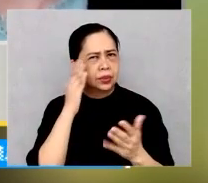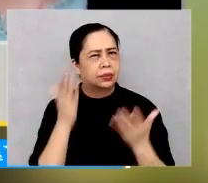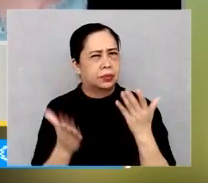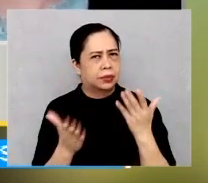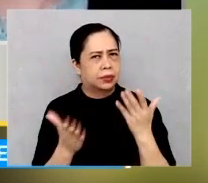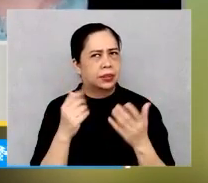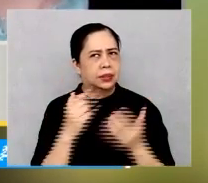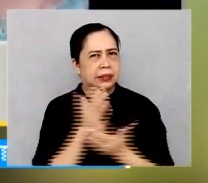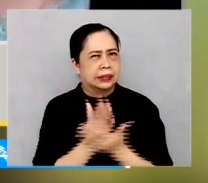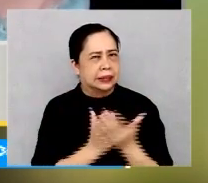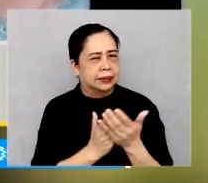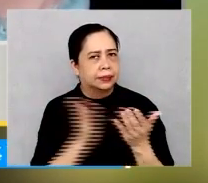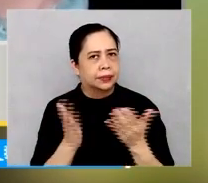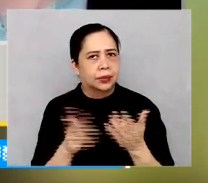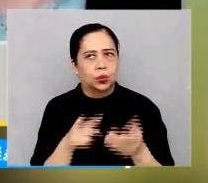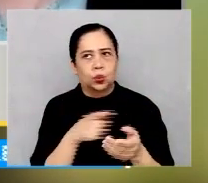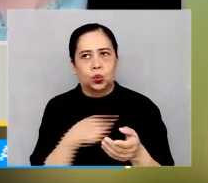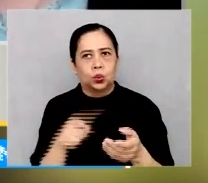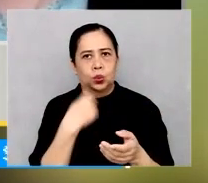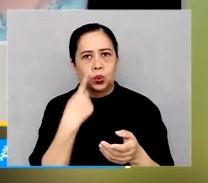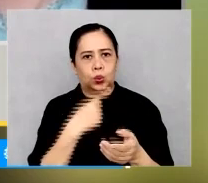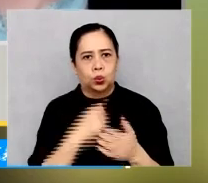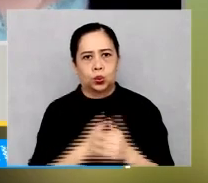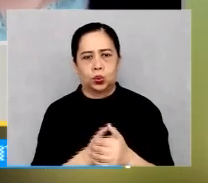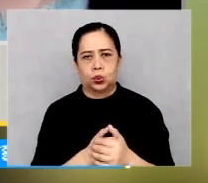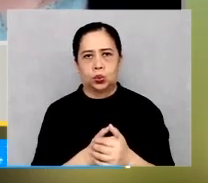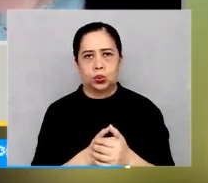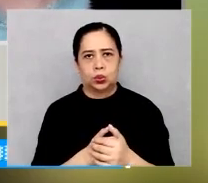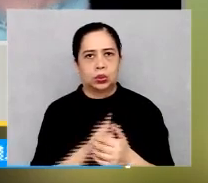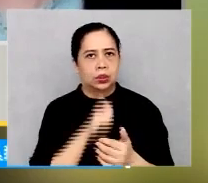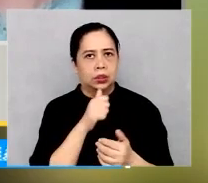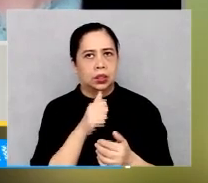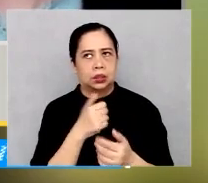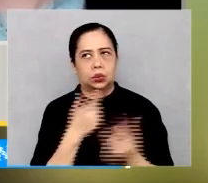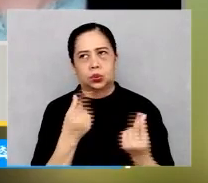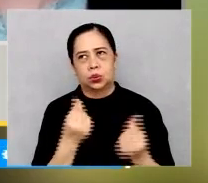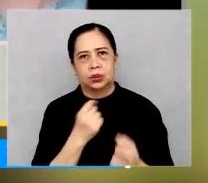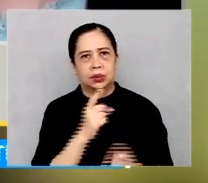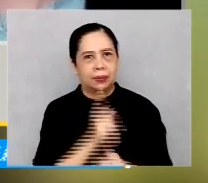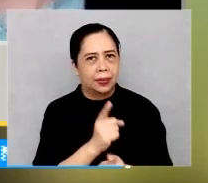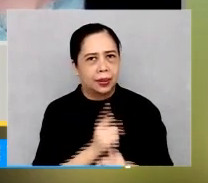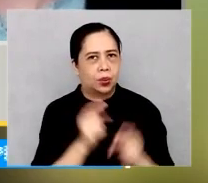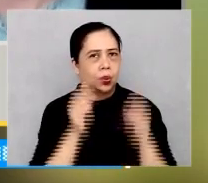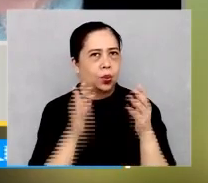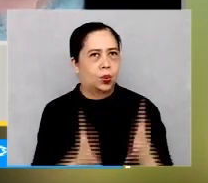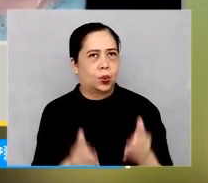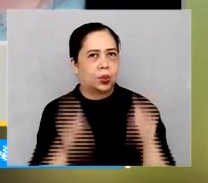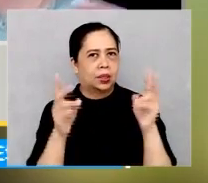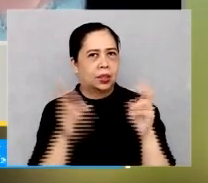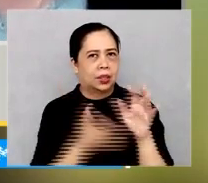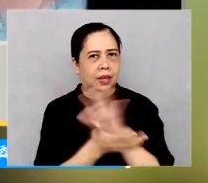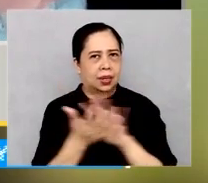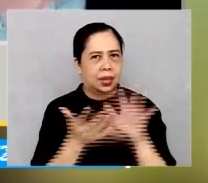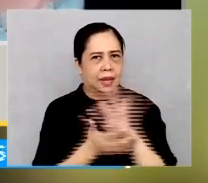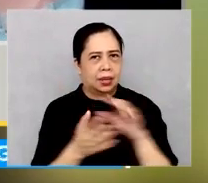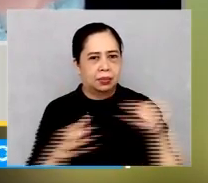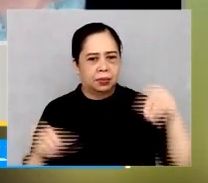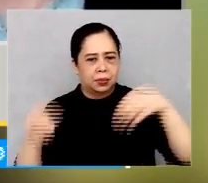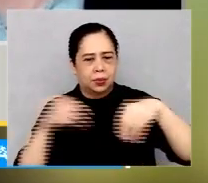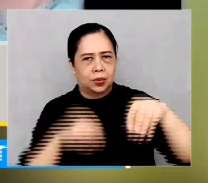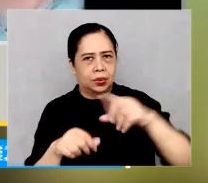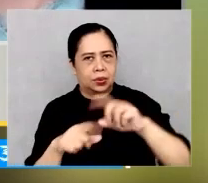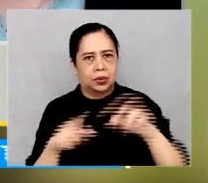may iba lang din po na hindi po nagagawang tama yung kumbaga mixing po ng ating